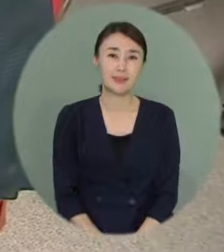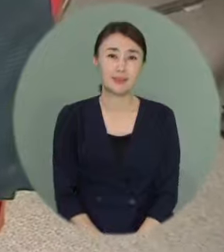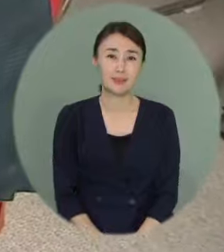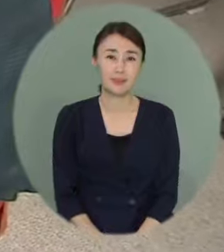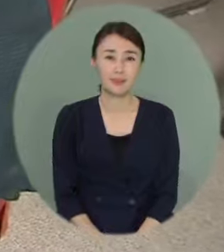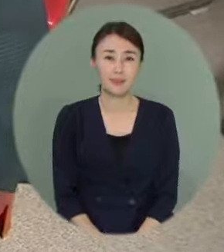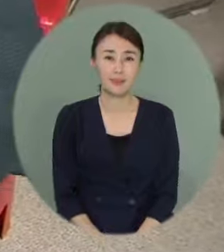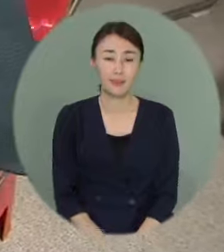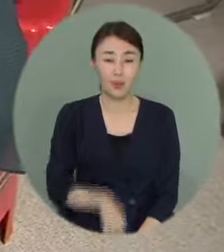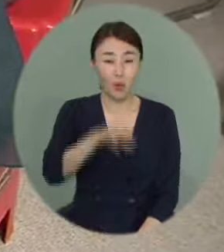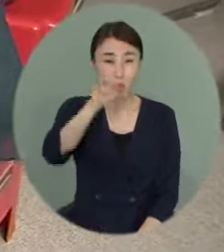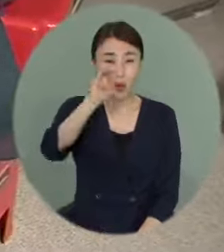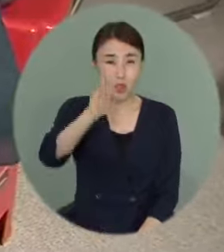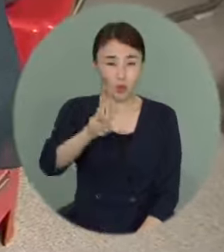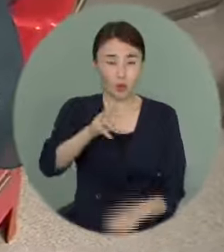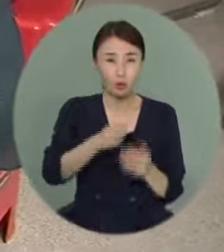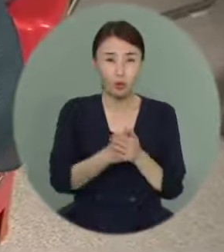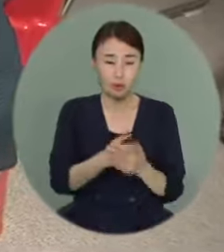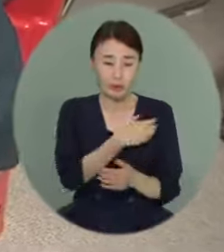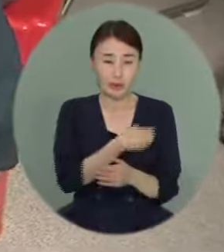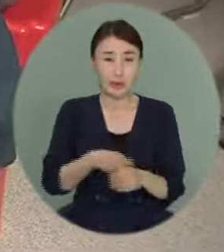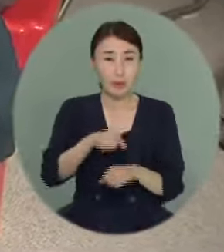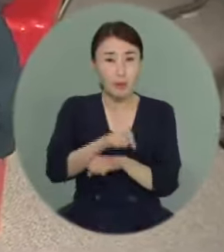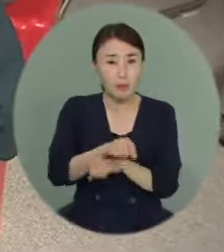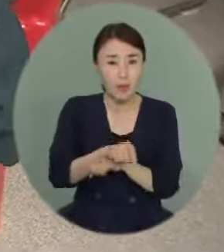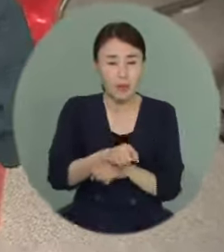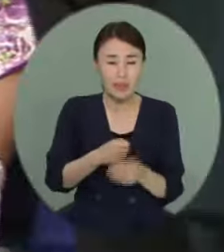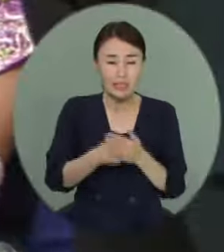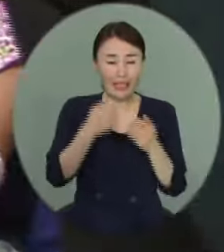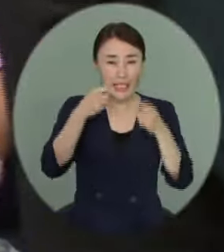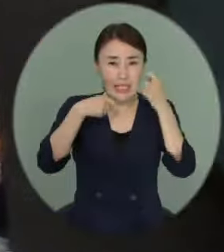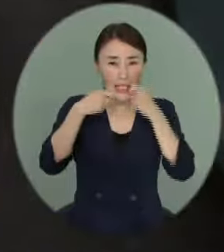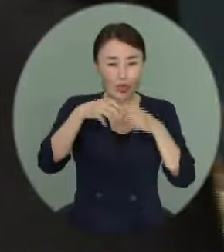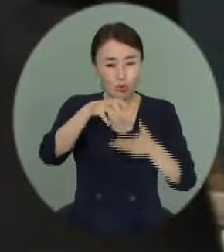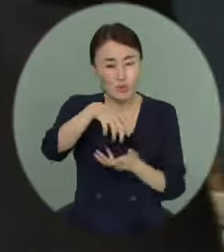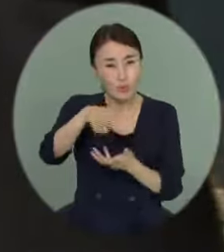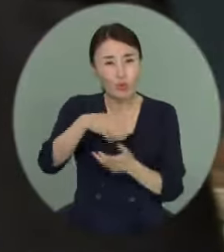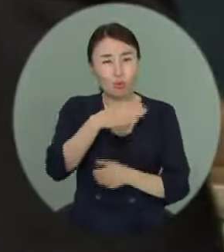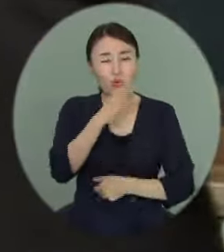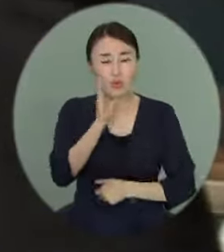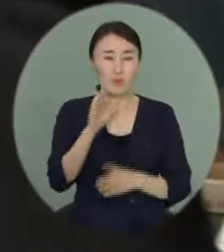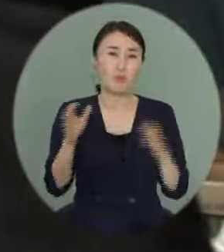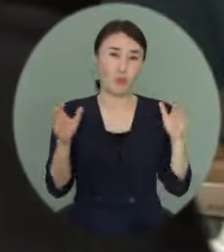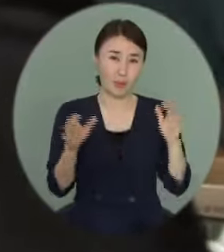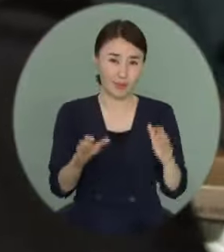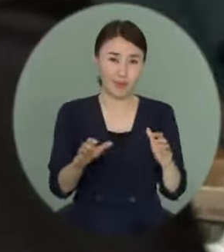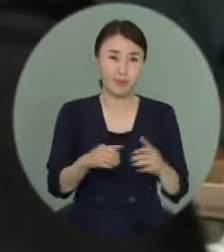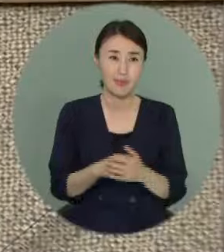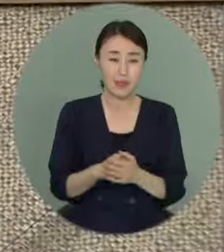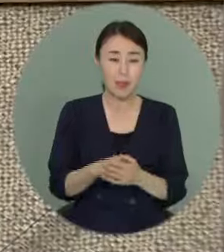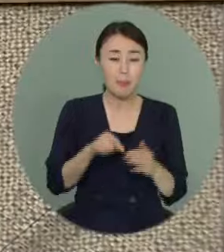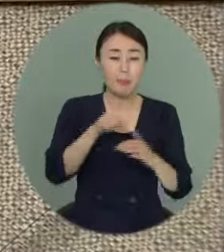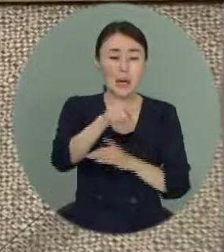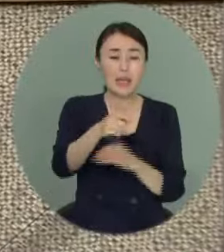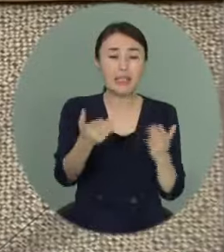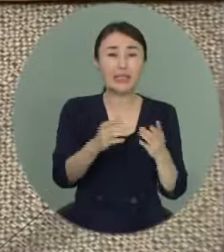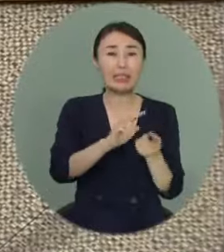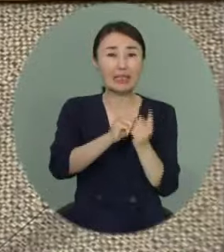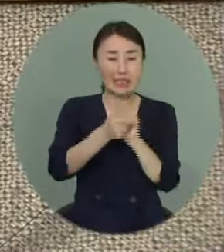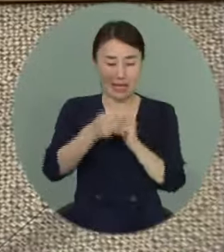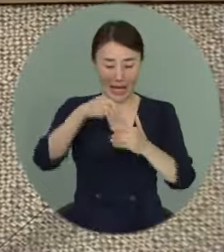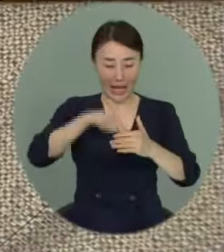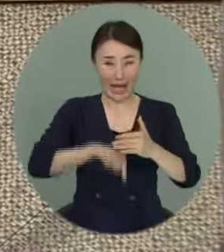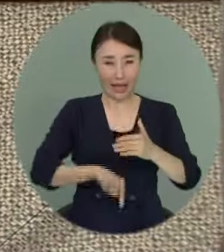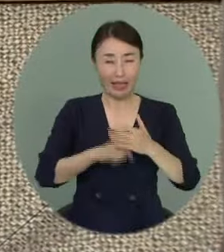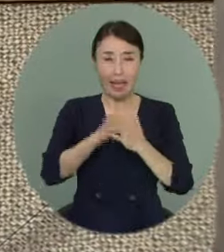취재했습니다 광주 한 행정복지센터에 폐지를 줍는 어르신들이 모였습니다 바깥에서 일하는 대신